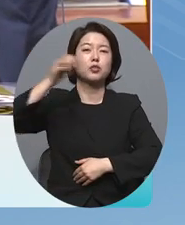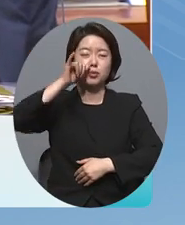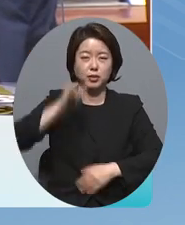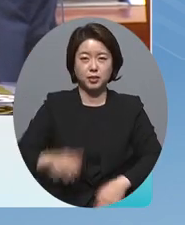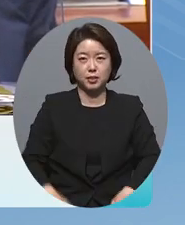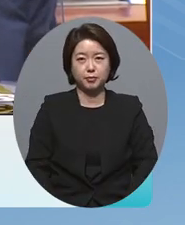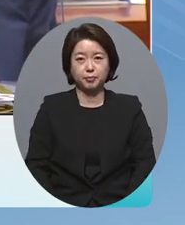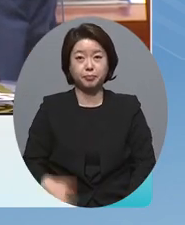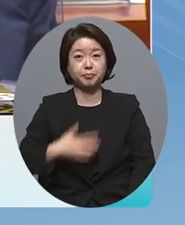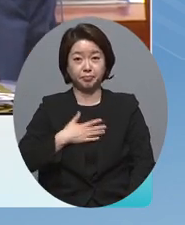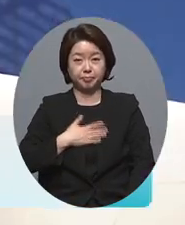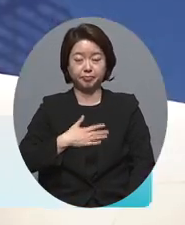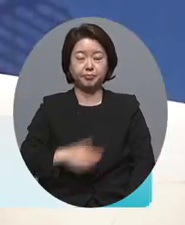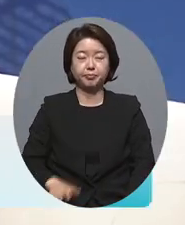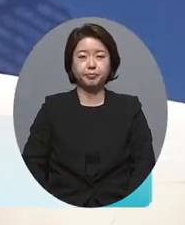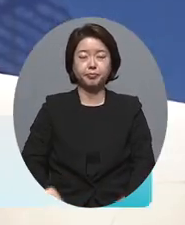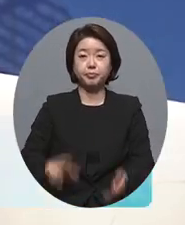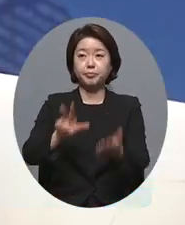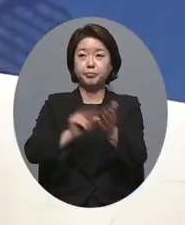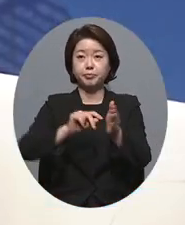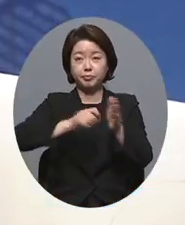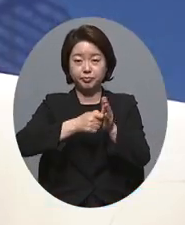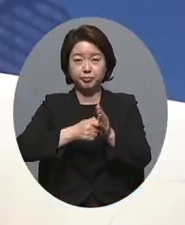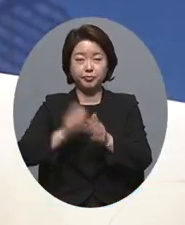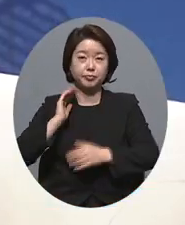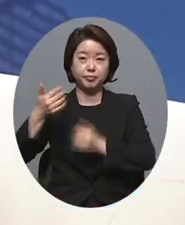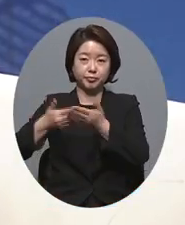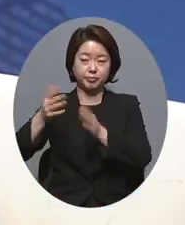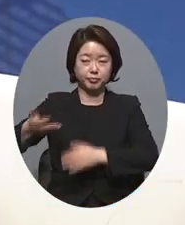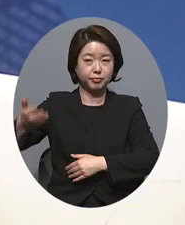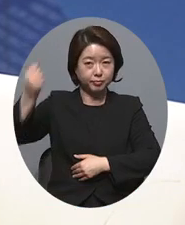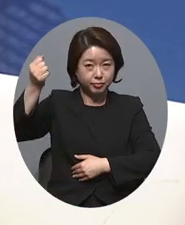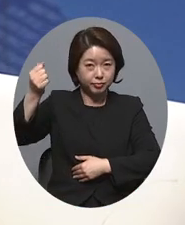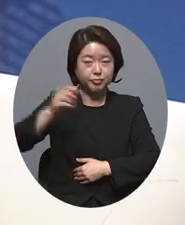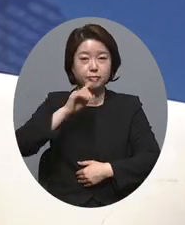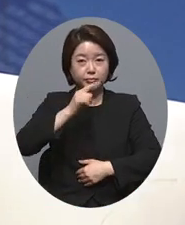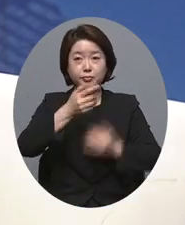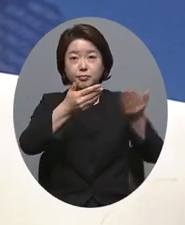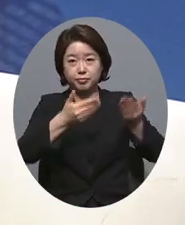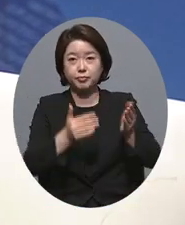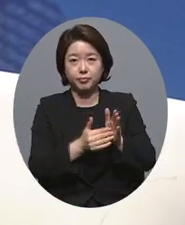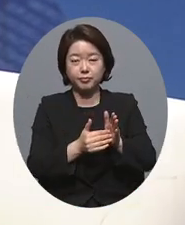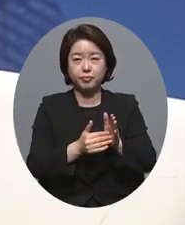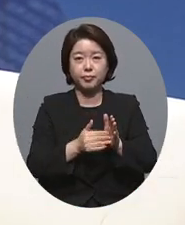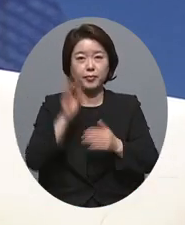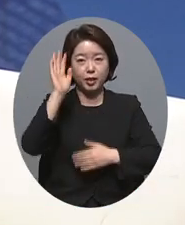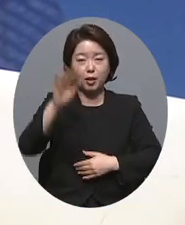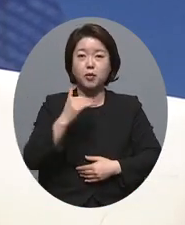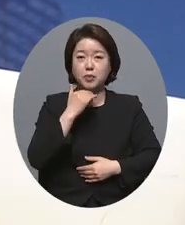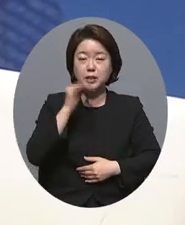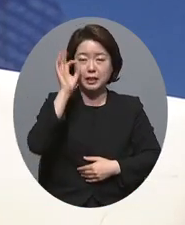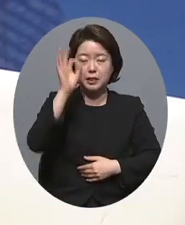생각합니다. 알겠습니다. 문제의 키를 대통령실에서 쥐고 있다라는 말씀 주셨는데 한번 좀 보고. 근데 경호 차량의